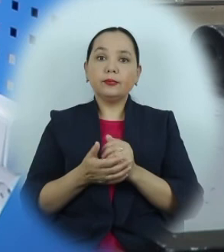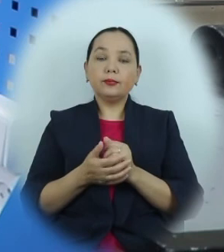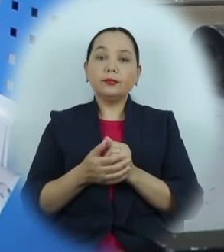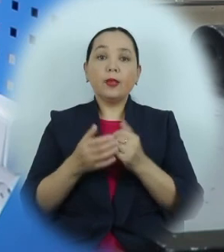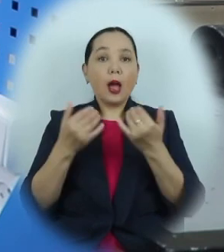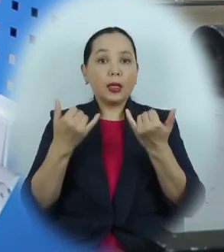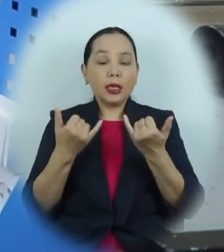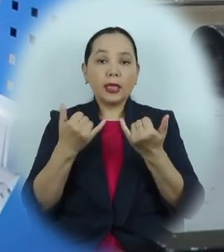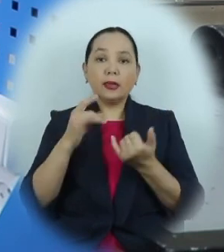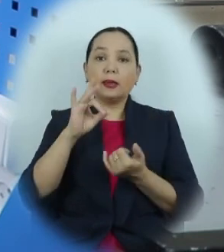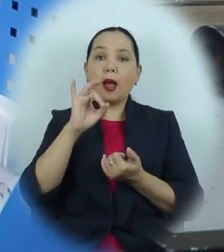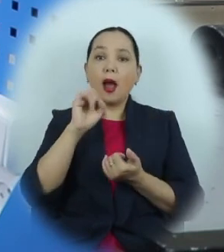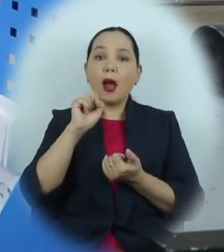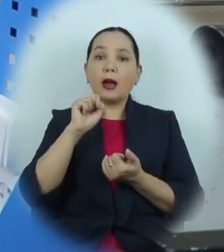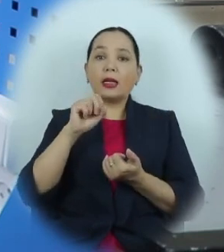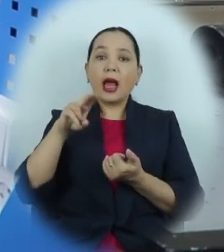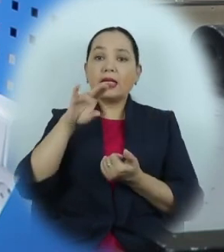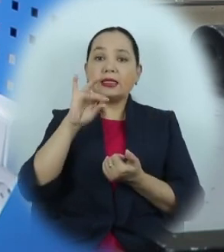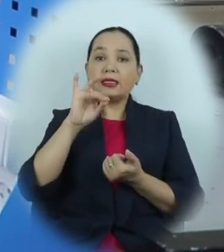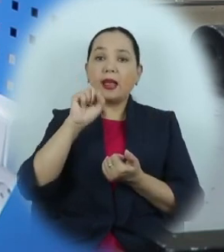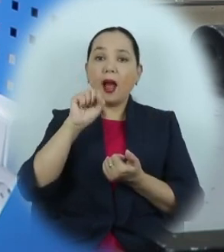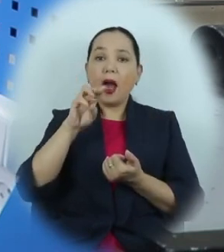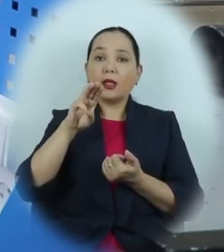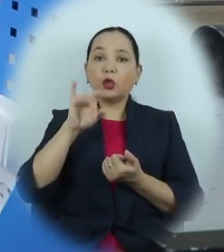ana endi radiatorni osib olib